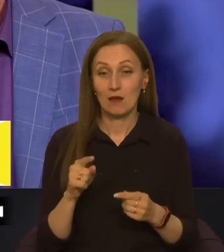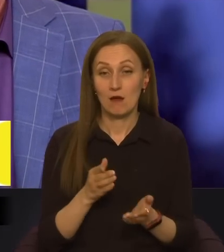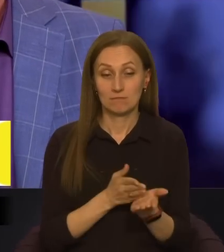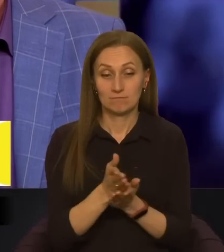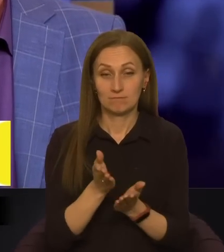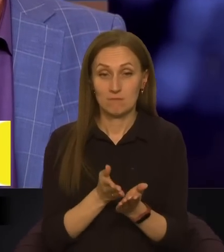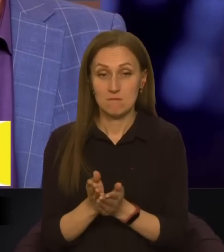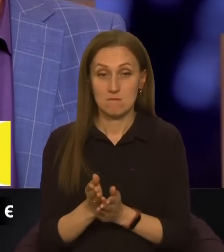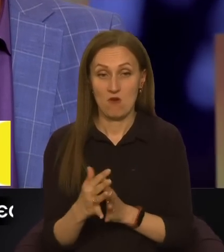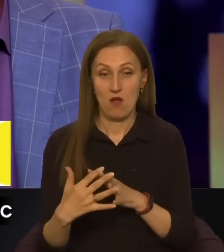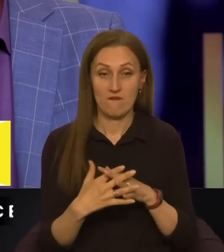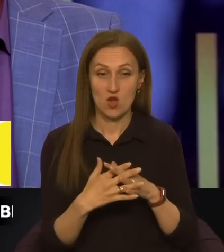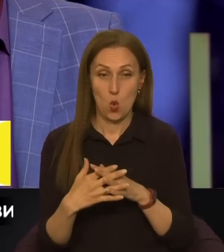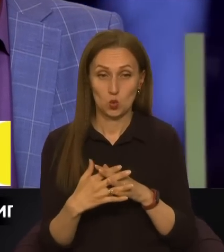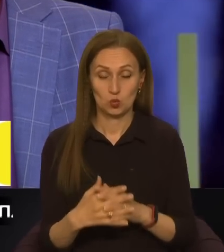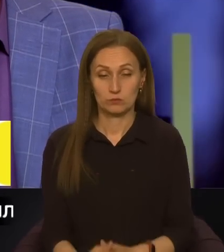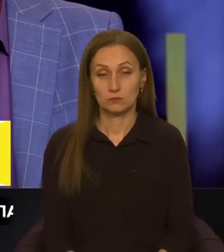ділянках фронту?